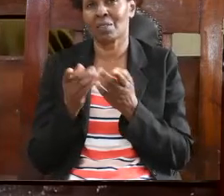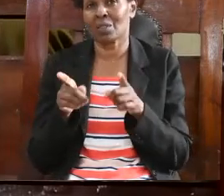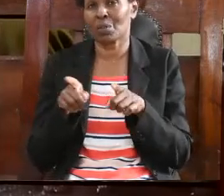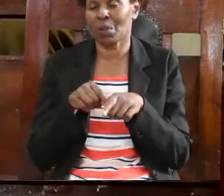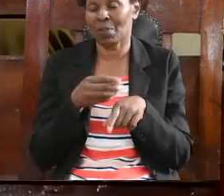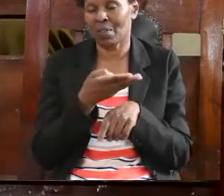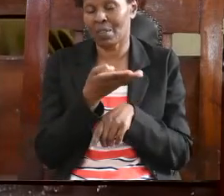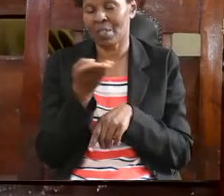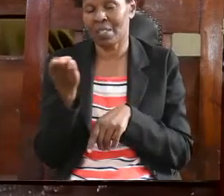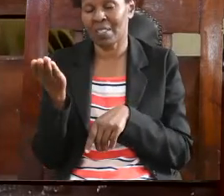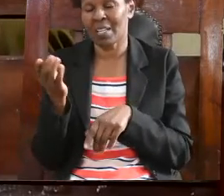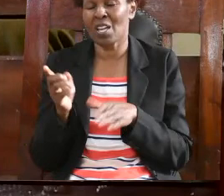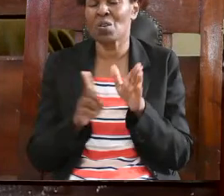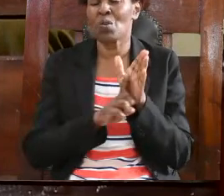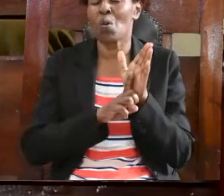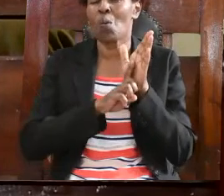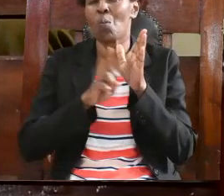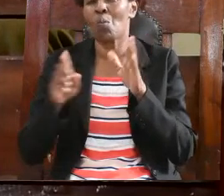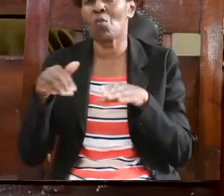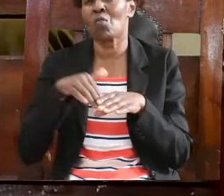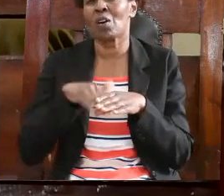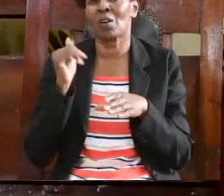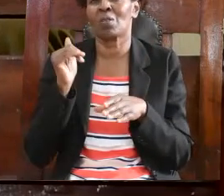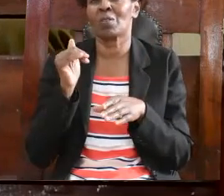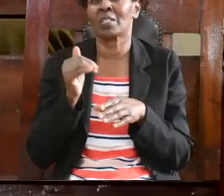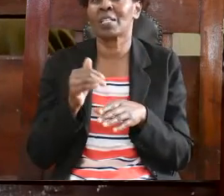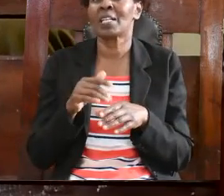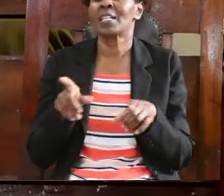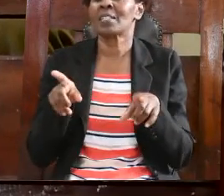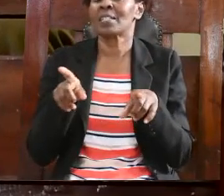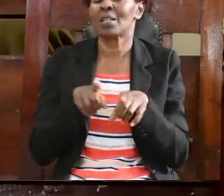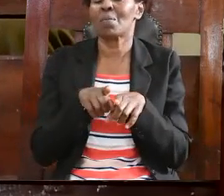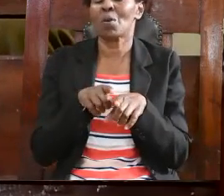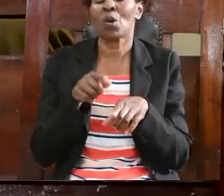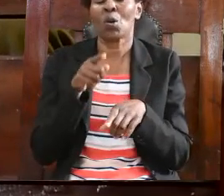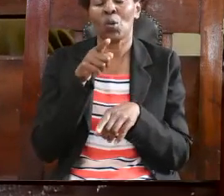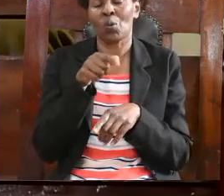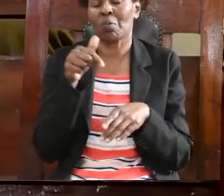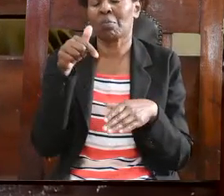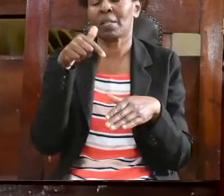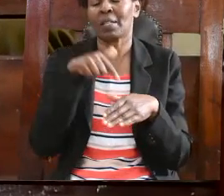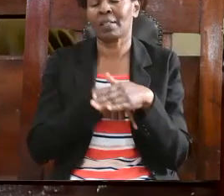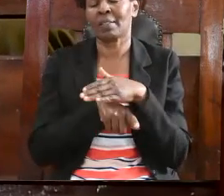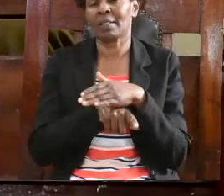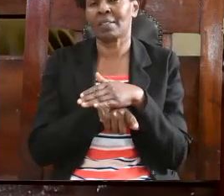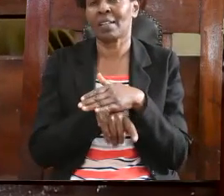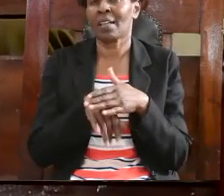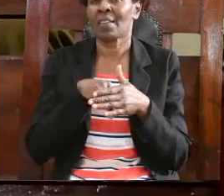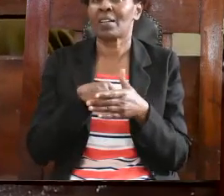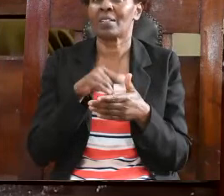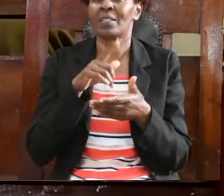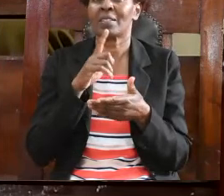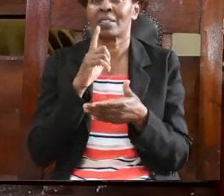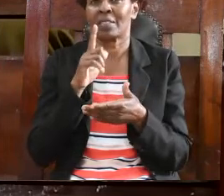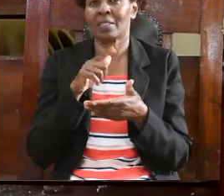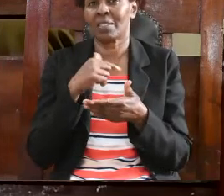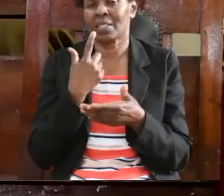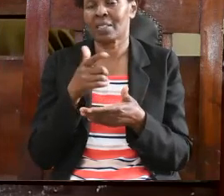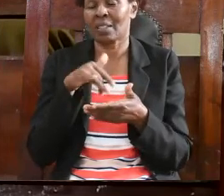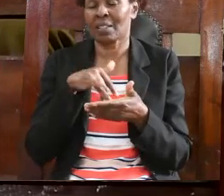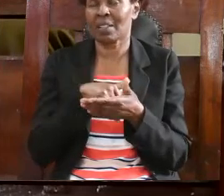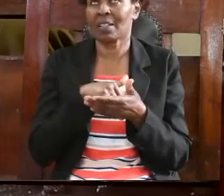na ukaondoke jinsi ambavyo ulivyoingia. Hiyo basi inamaanisha